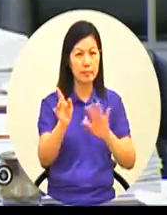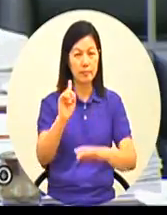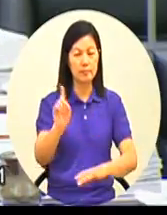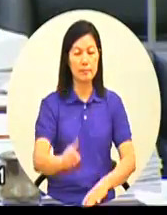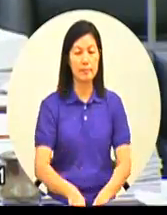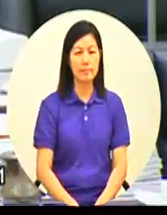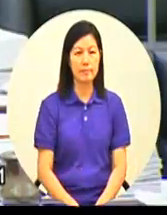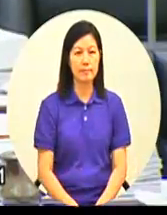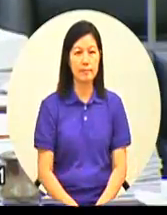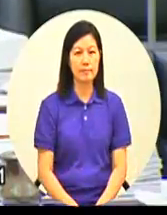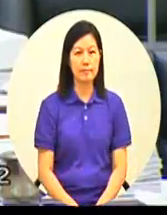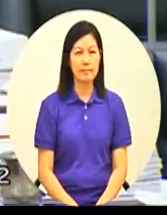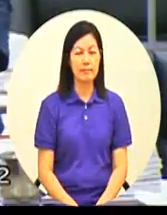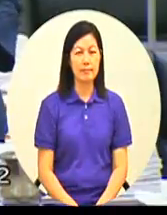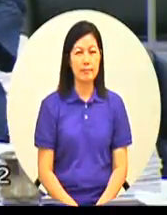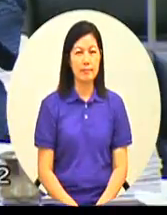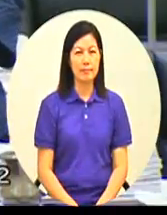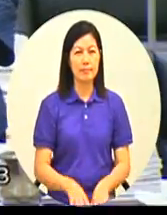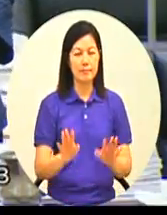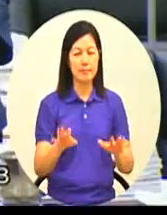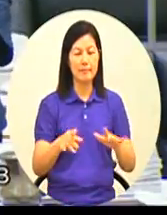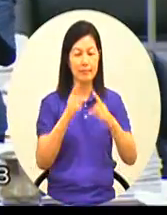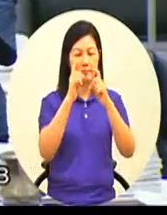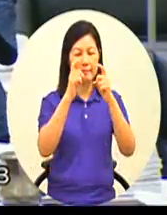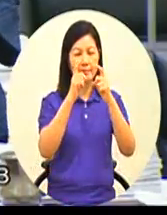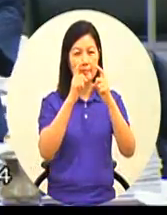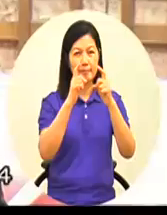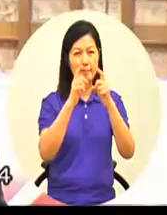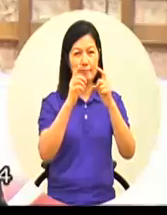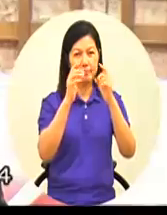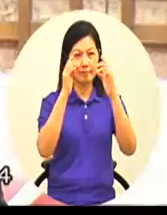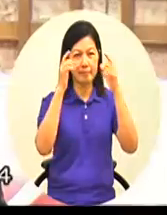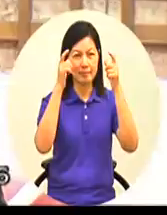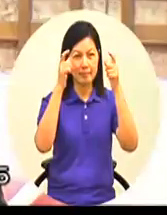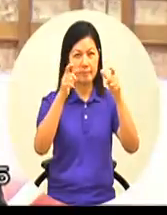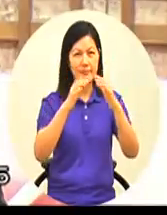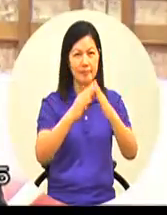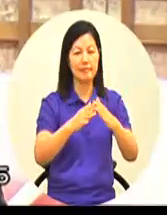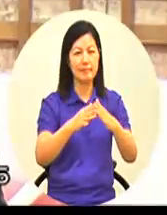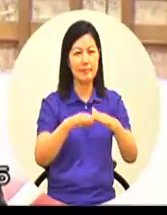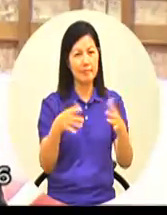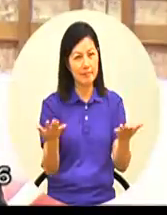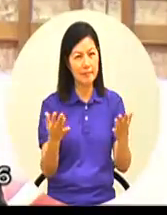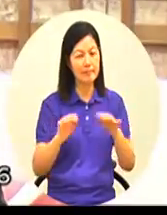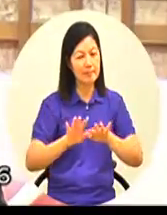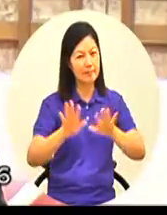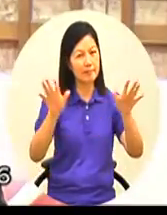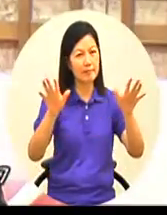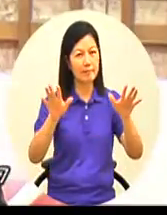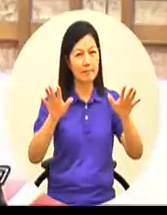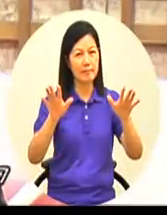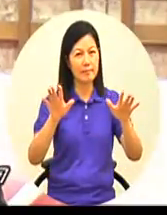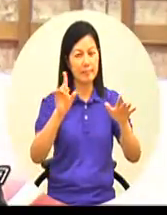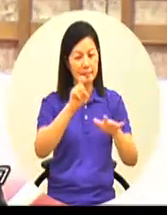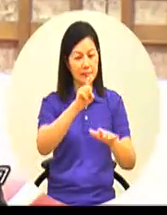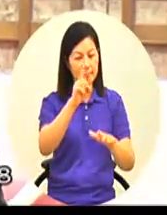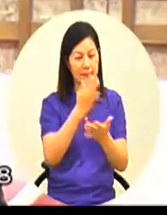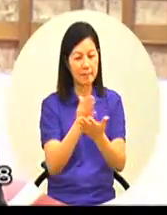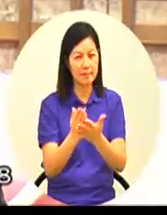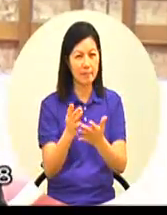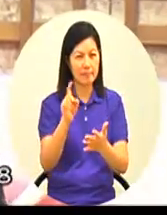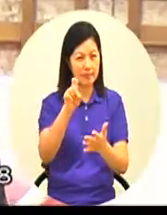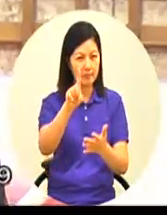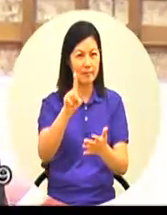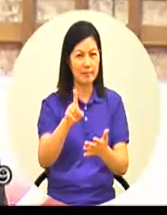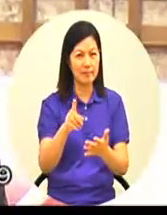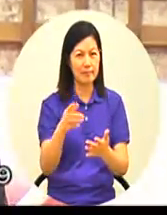谢谢主席，谢谢议员。那目前我们高雄市的智慧城市发展呢？目前我们大概有发展了，大概十一大类八十个